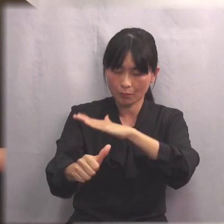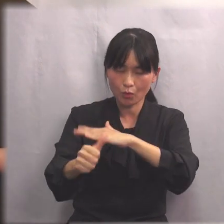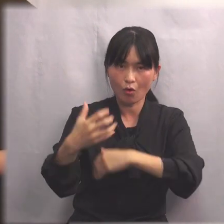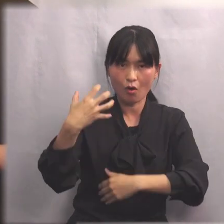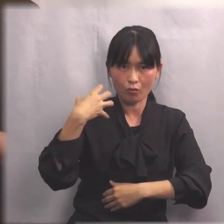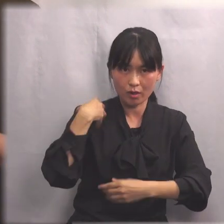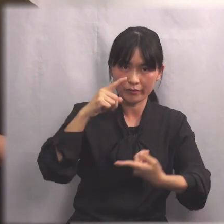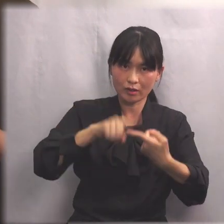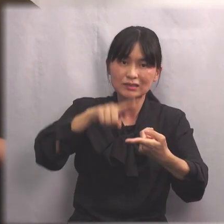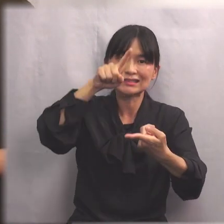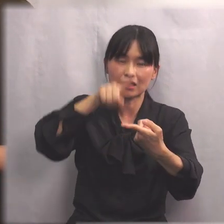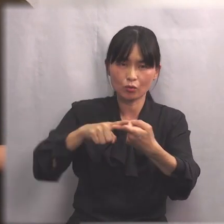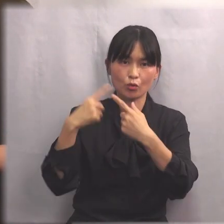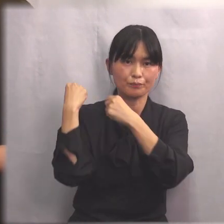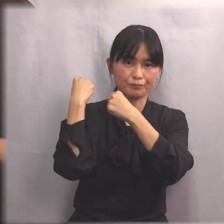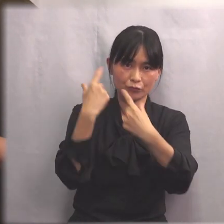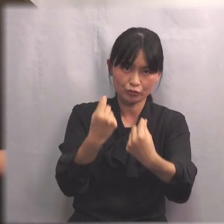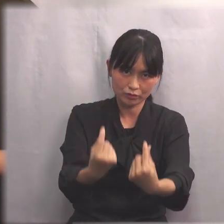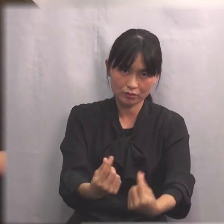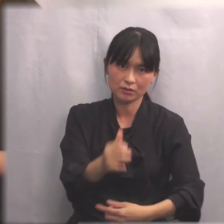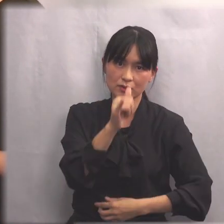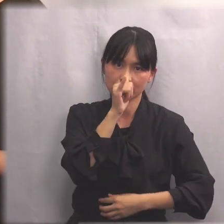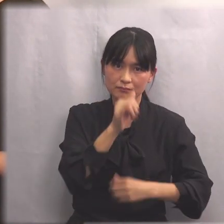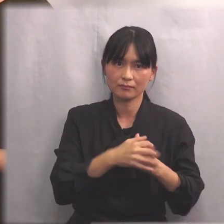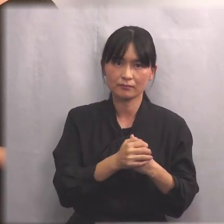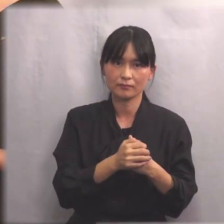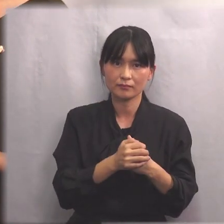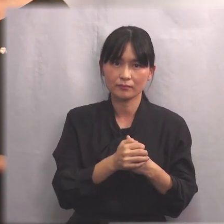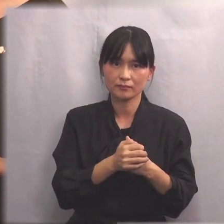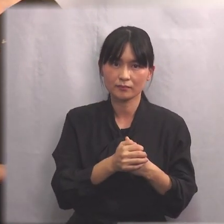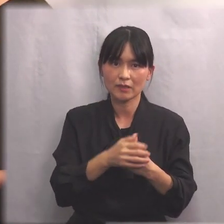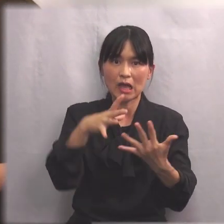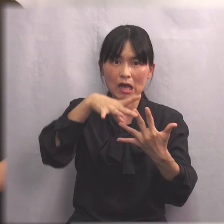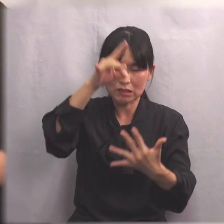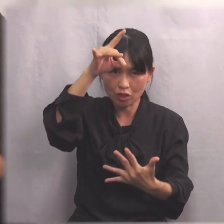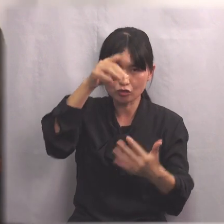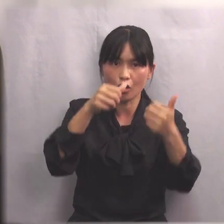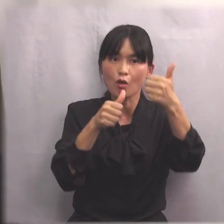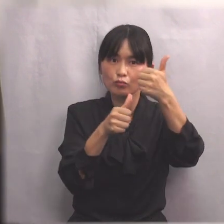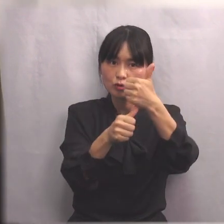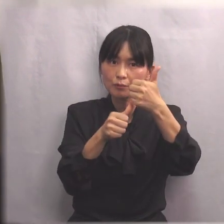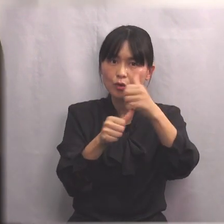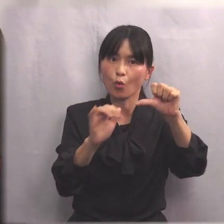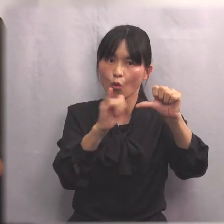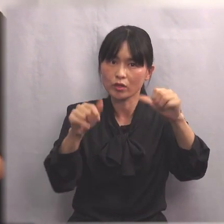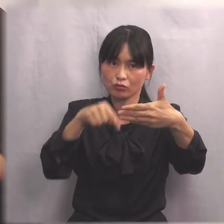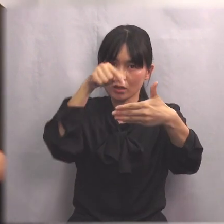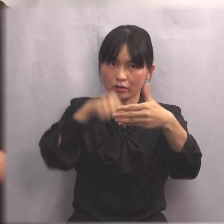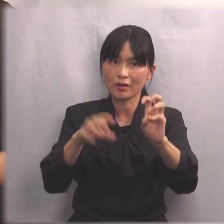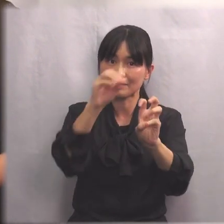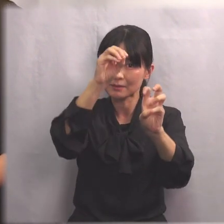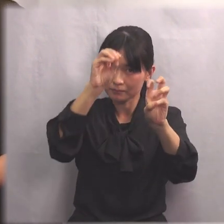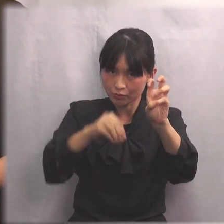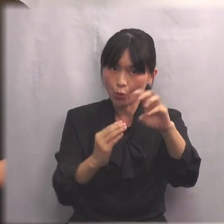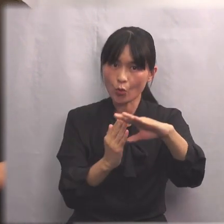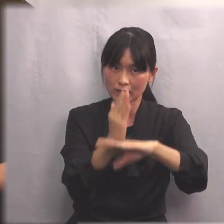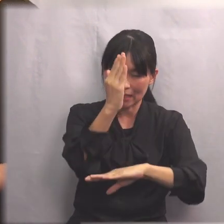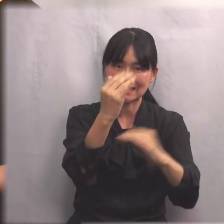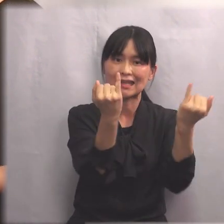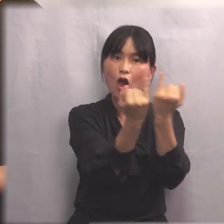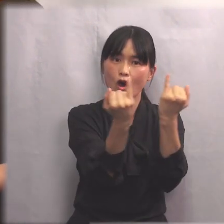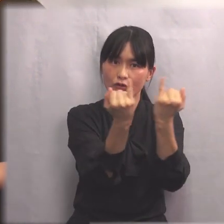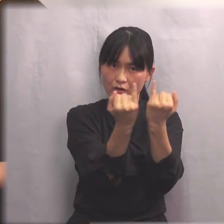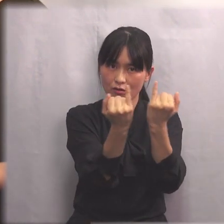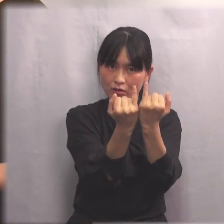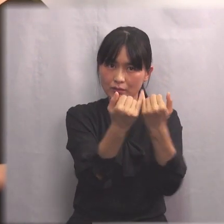대표의 권한들은 그대로 유지된다는 점을 말씀드립니다. 그리고 이러한 선출직 부대표 5인 중에서 30%